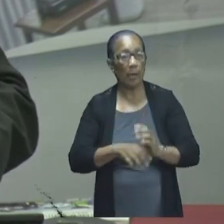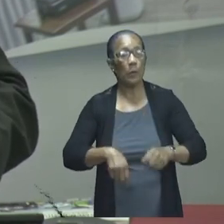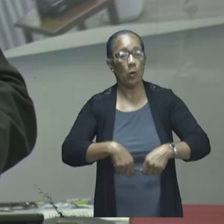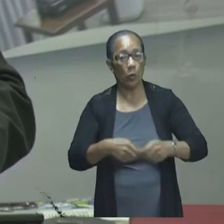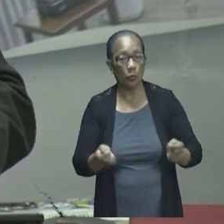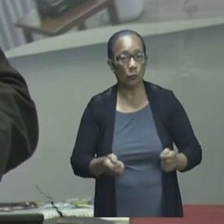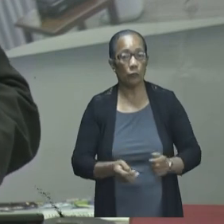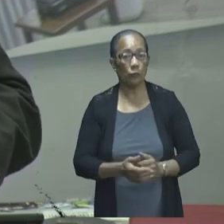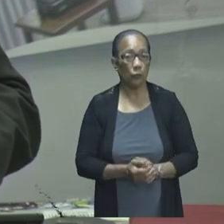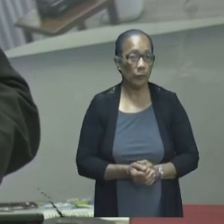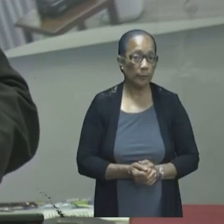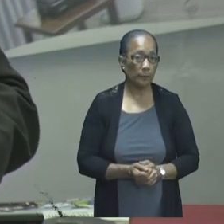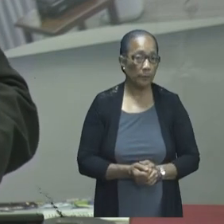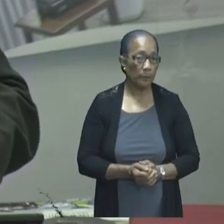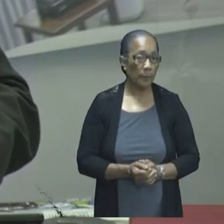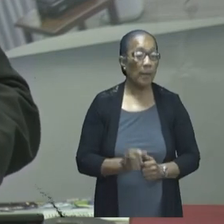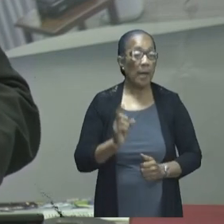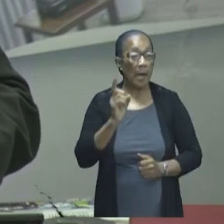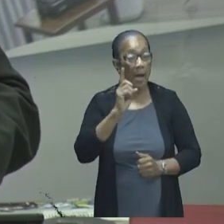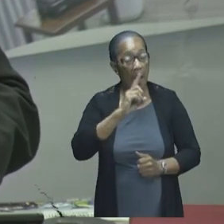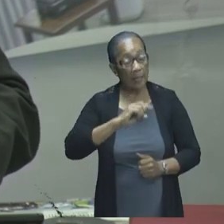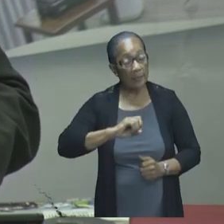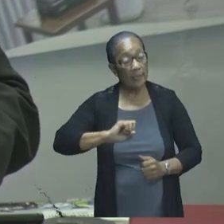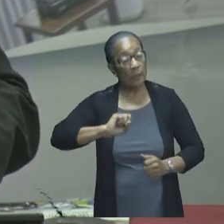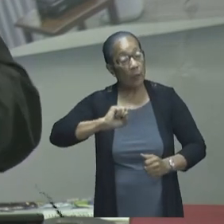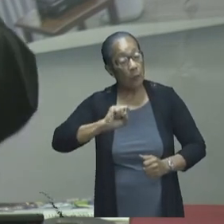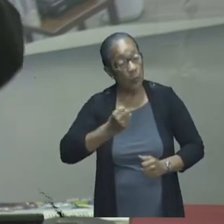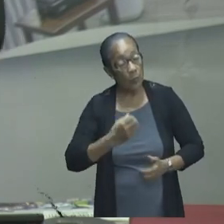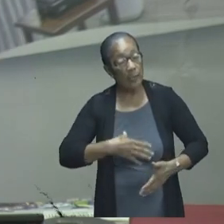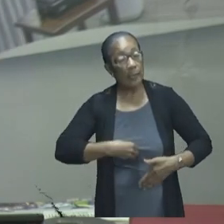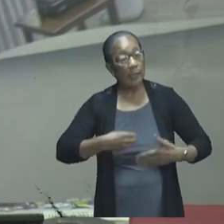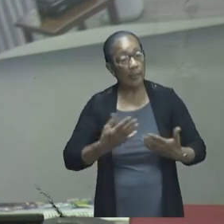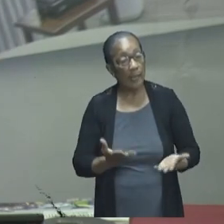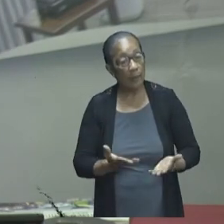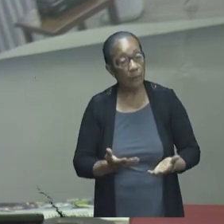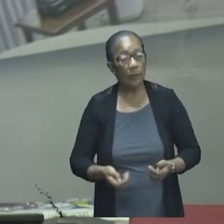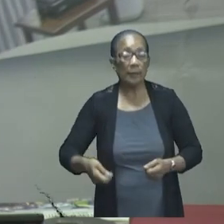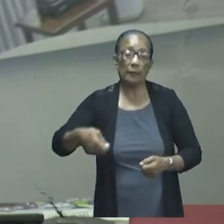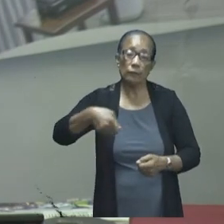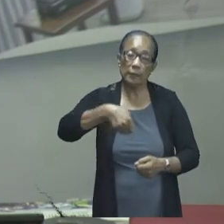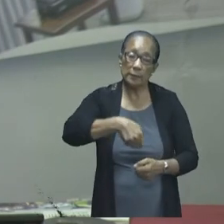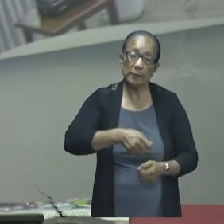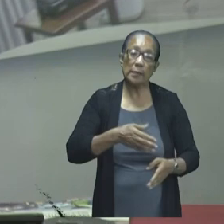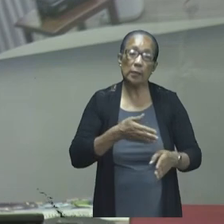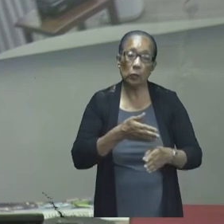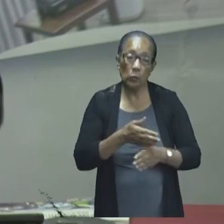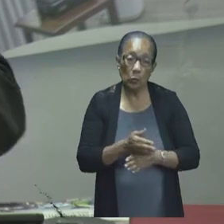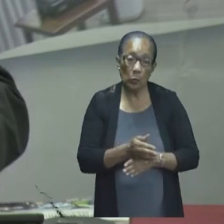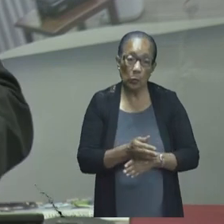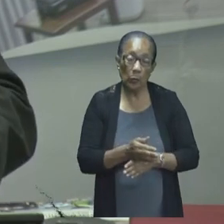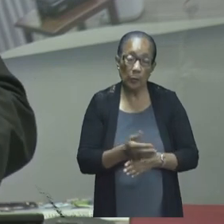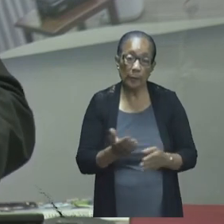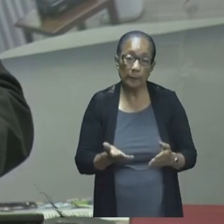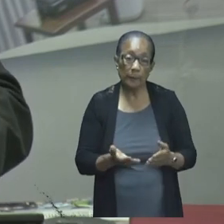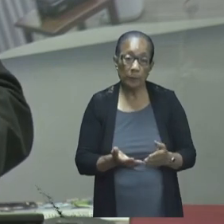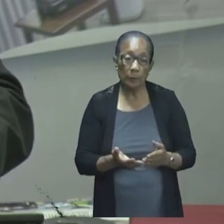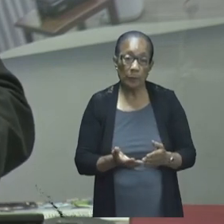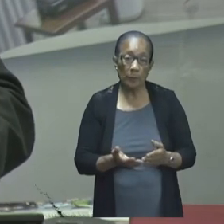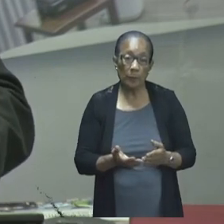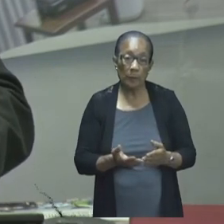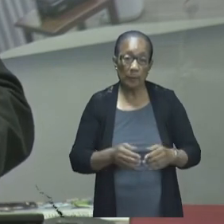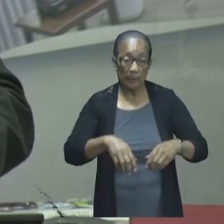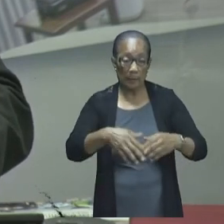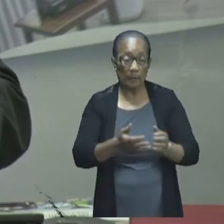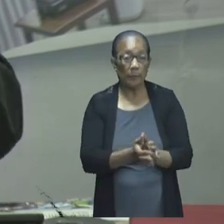natuurlijk als we nog een mogelijkheid krijgen van investeerder door privaten sector